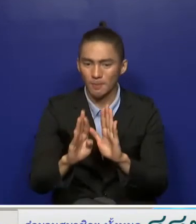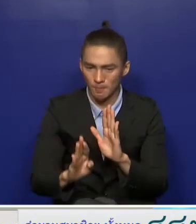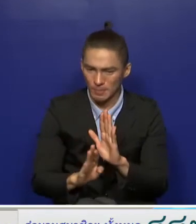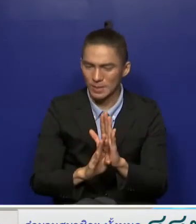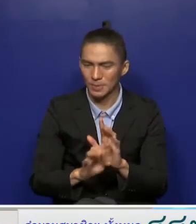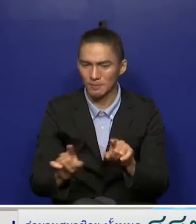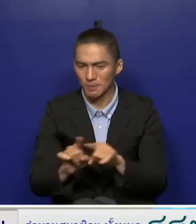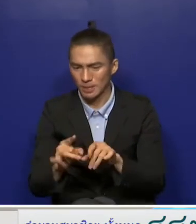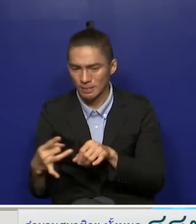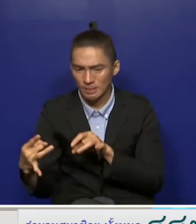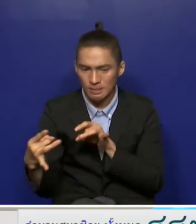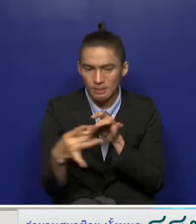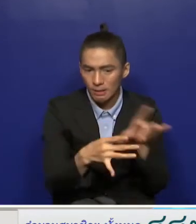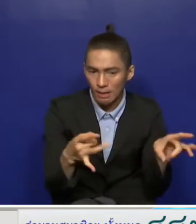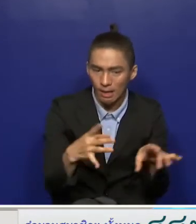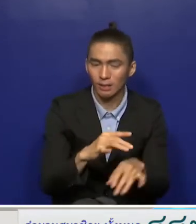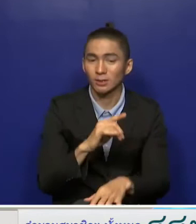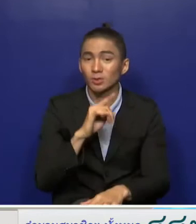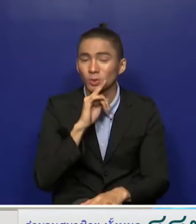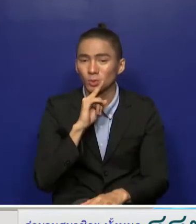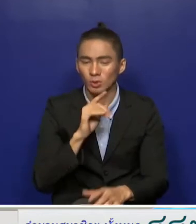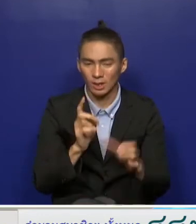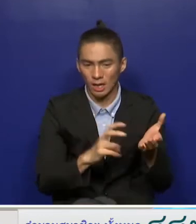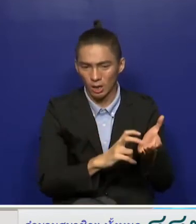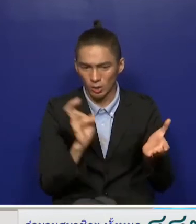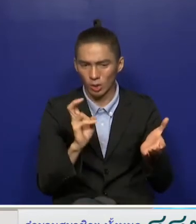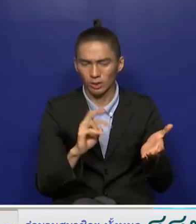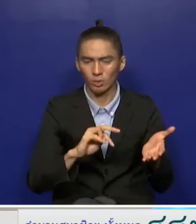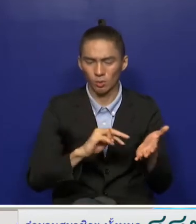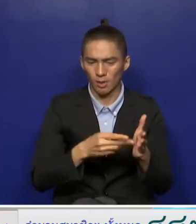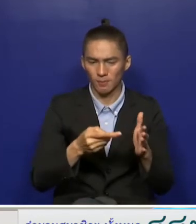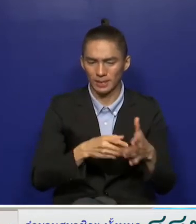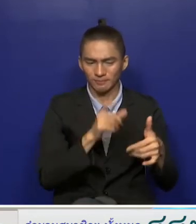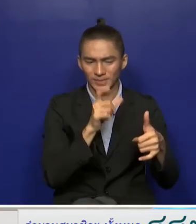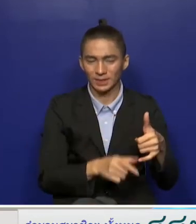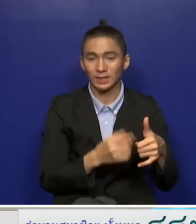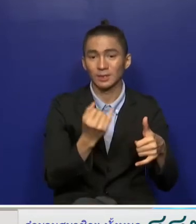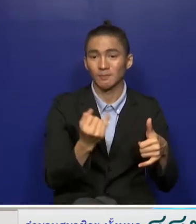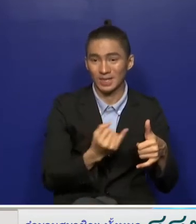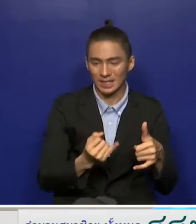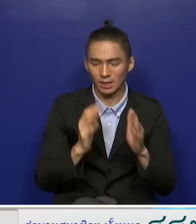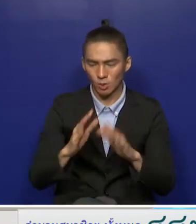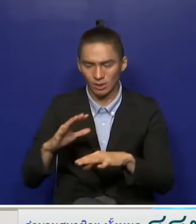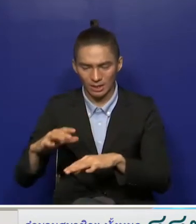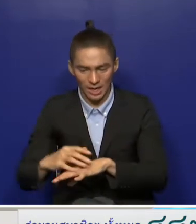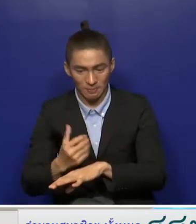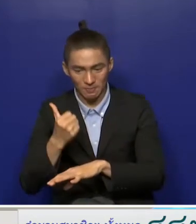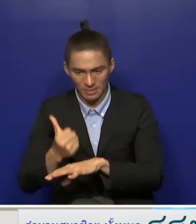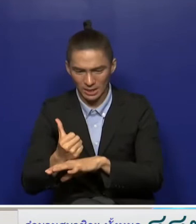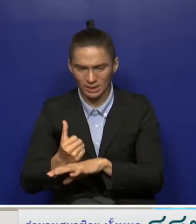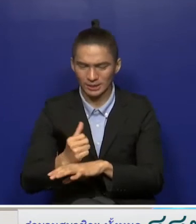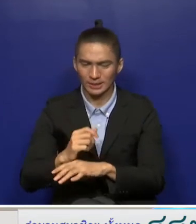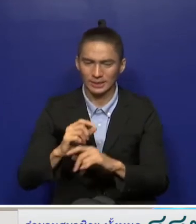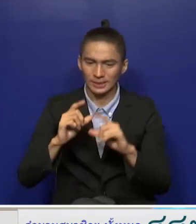แล้วก็ถือวาผู้ท prophecyได้รับการถอนนั้นมัเหมือนถูกคำภήภคษาท่างการเมืองในเรื่องของชื่อเสียง